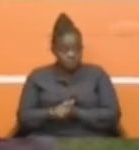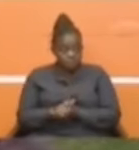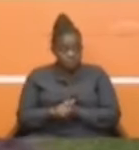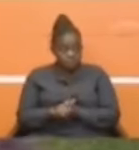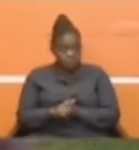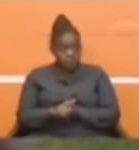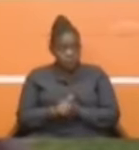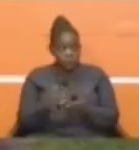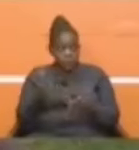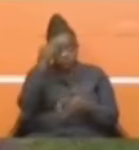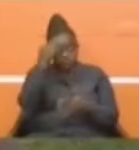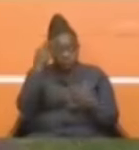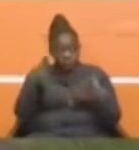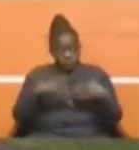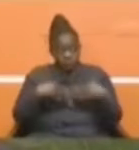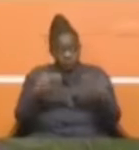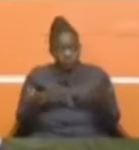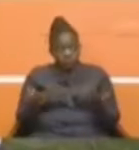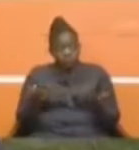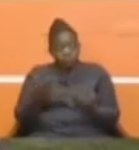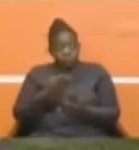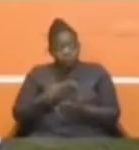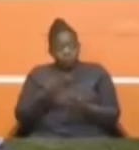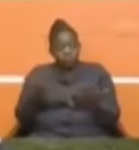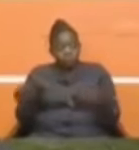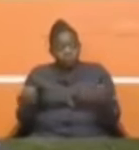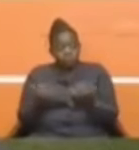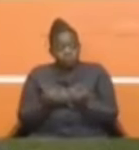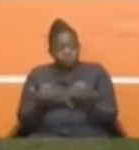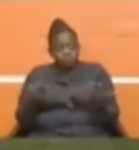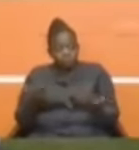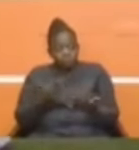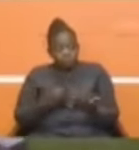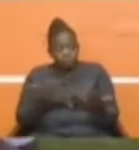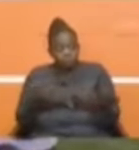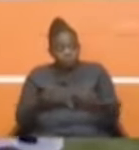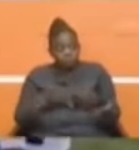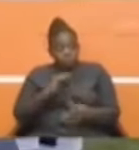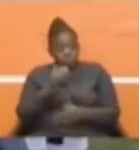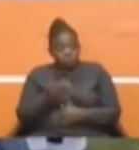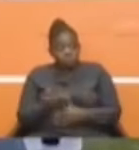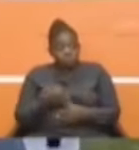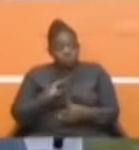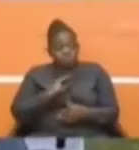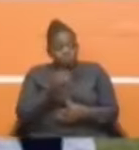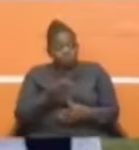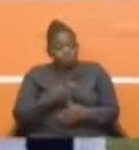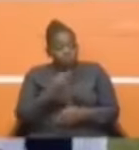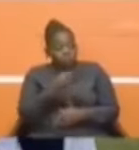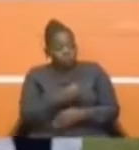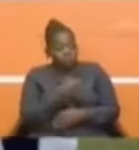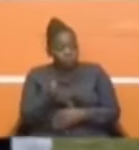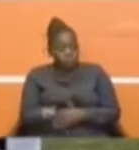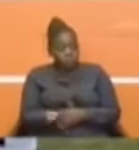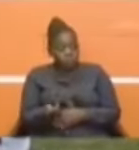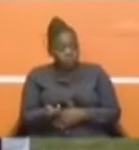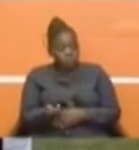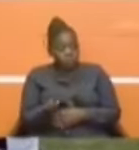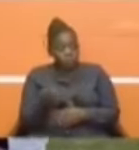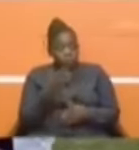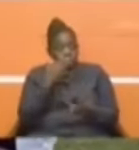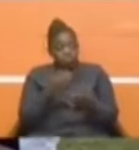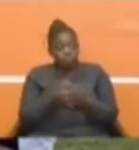Obusiraamu bukkiriza okutalako omukyala bw'oba ng'obadde olina gw'olina so kati siina mukyala mukyala gwe nnyina eshalo tinga obulungi nti ewaka